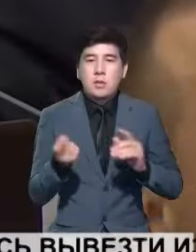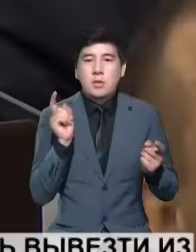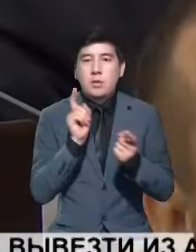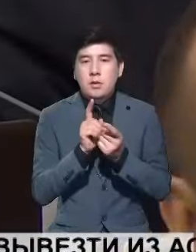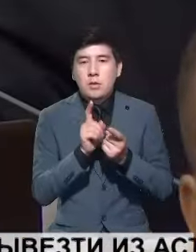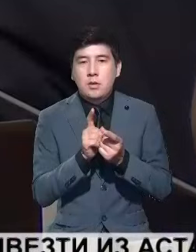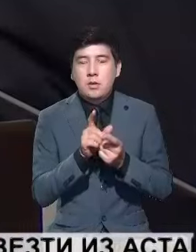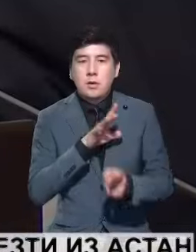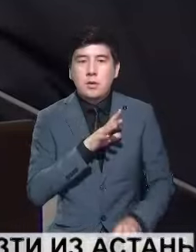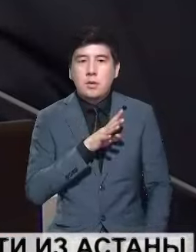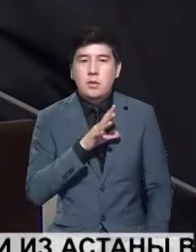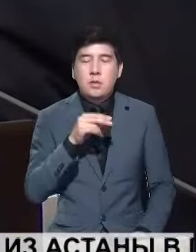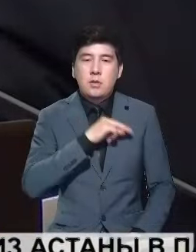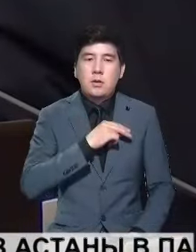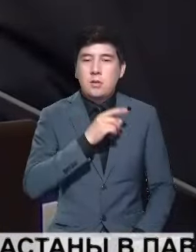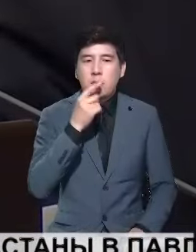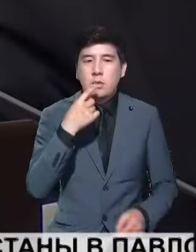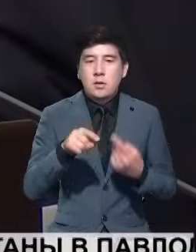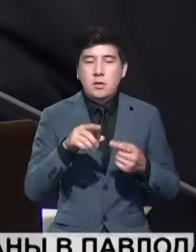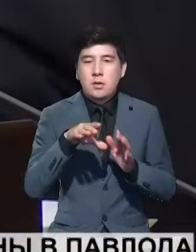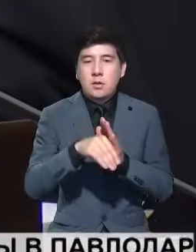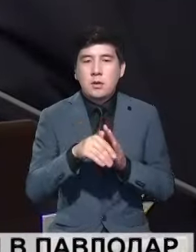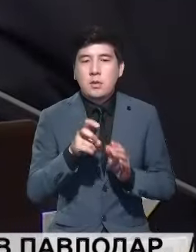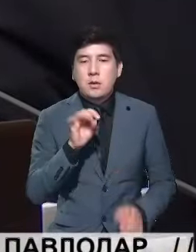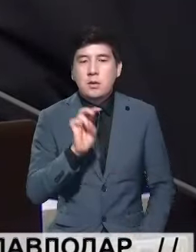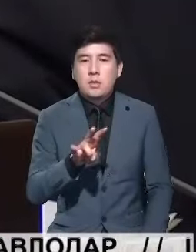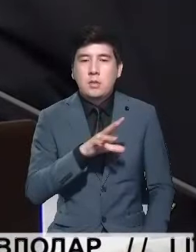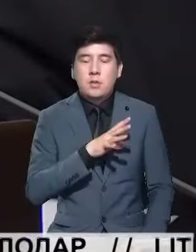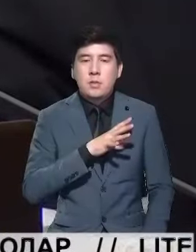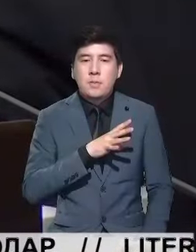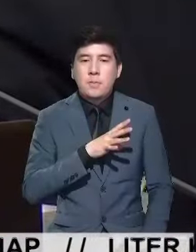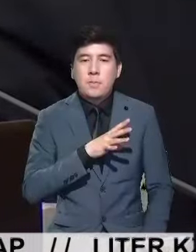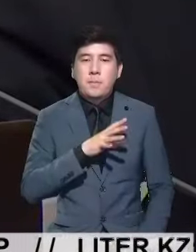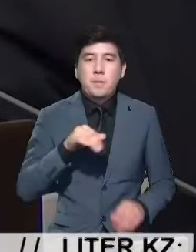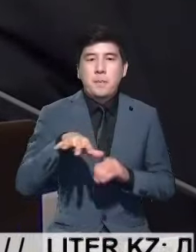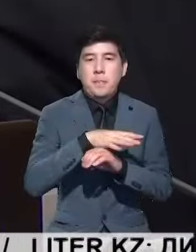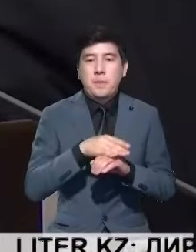Когда это не работало, начинались информационные атаки и попытки выставить белое черным.